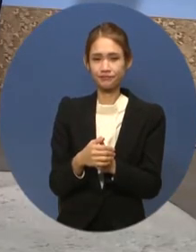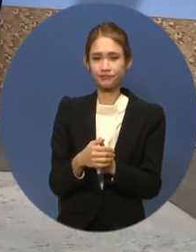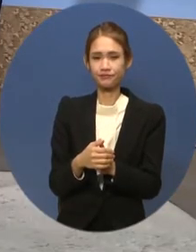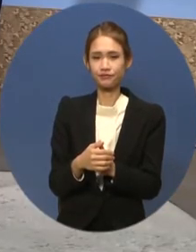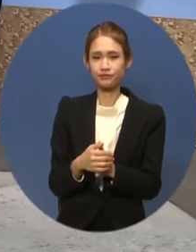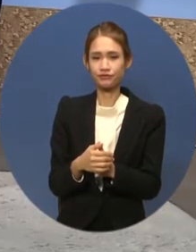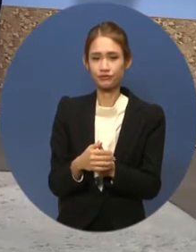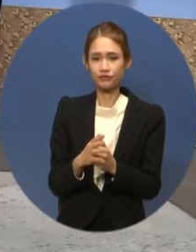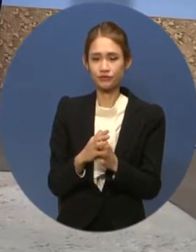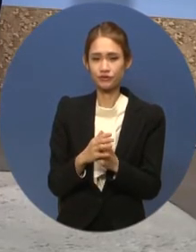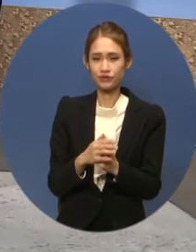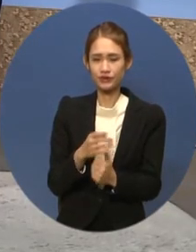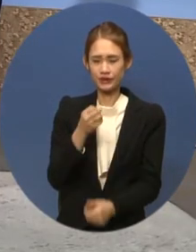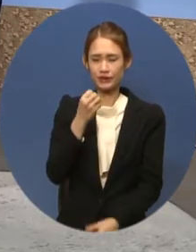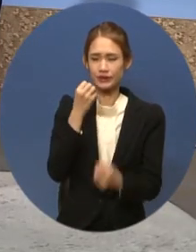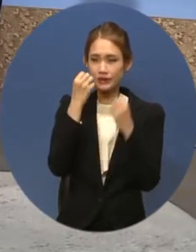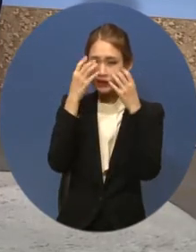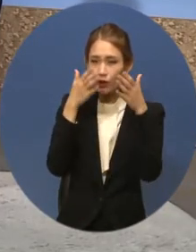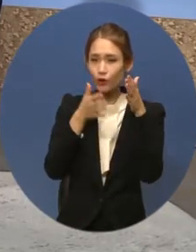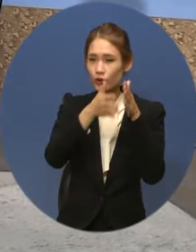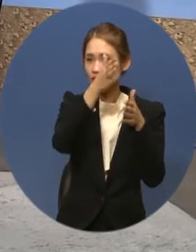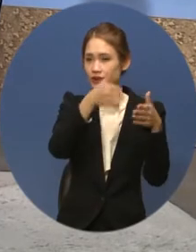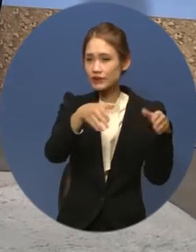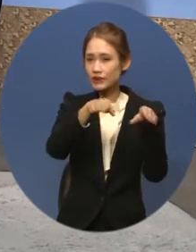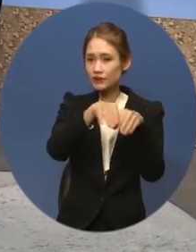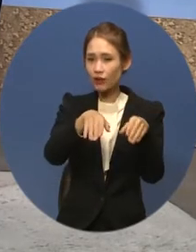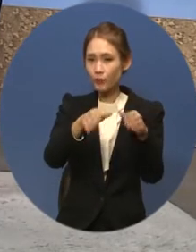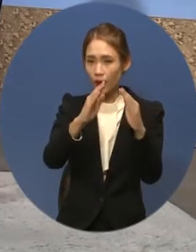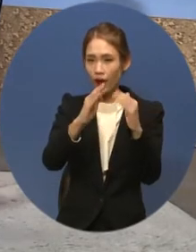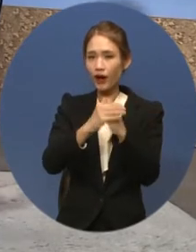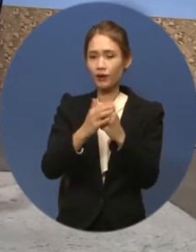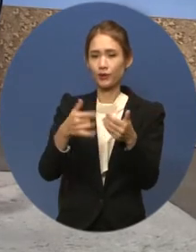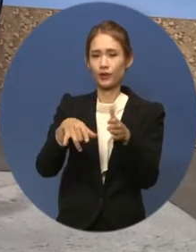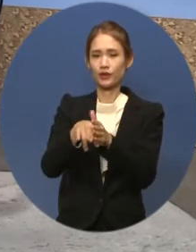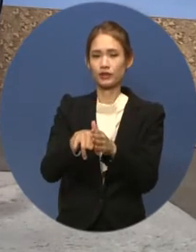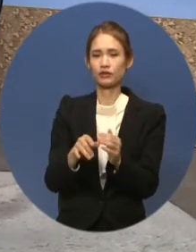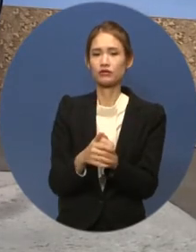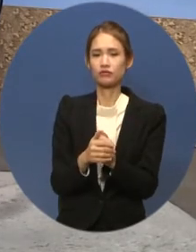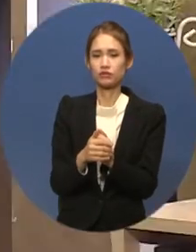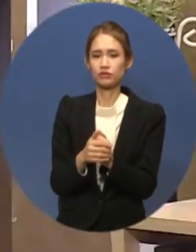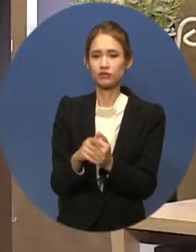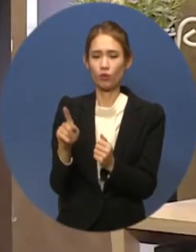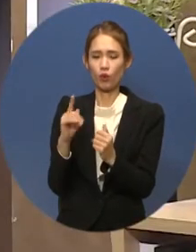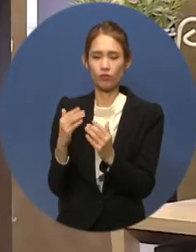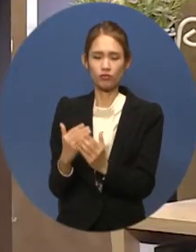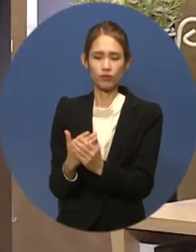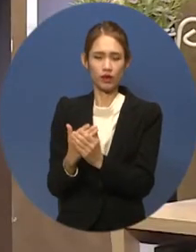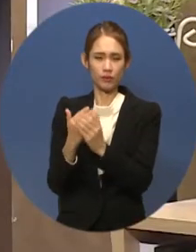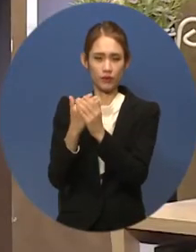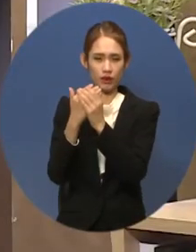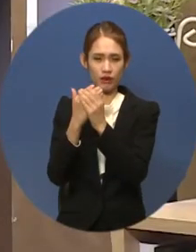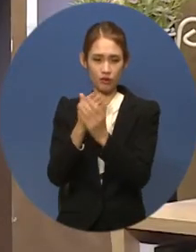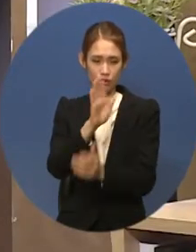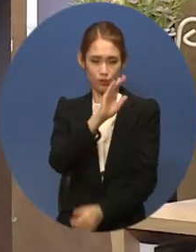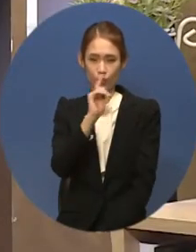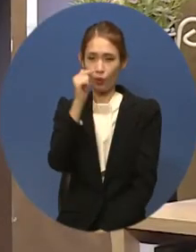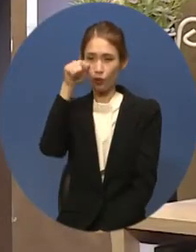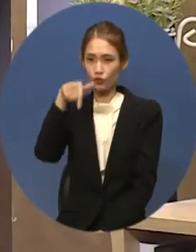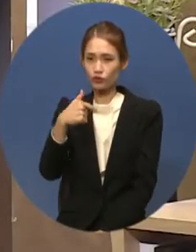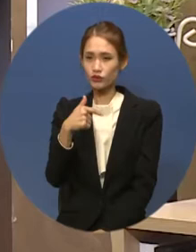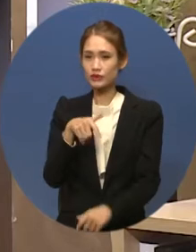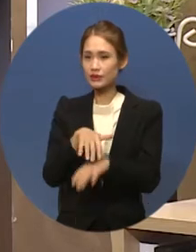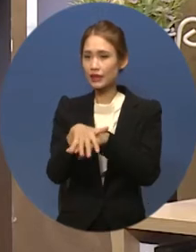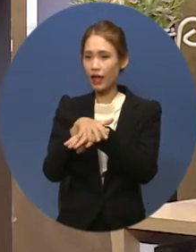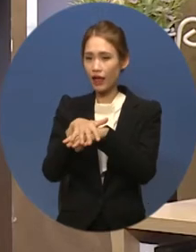계속해서 이제 첨단 시리얼을 갖추면서 이런 발전하는 본지 얘기를 갖추기 위해서